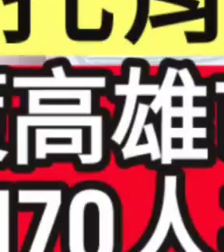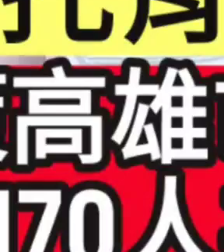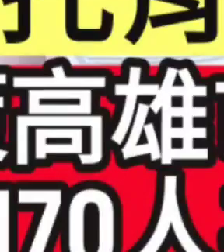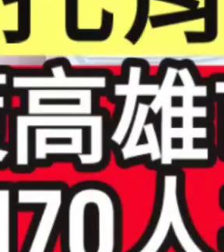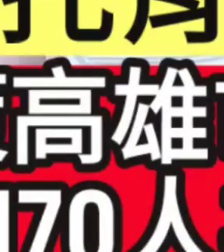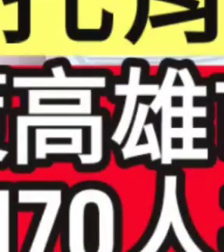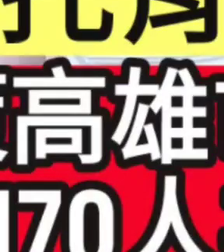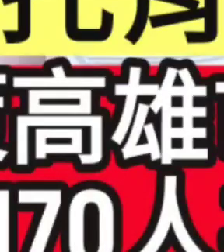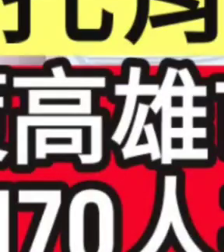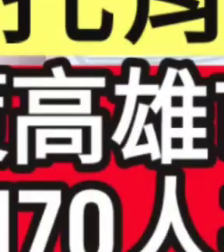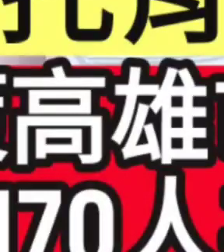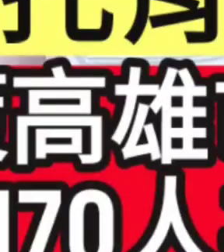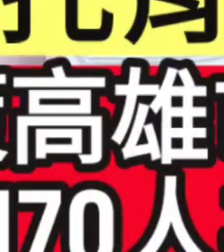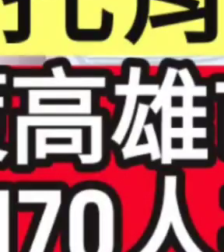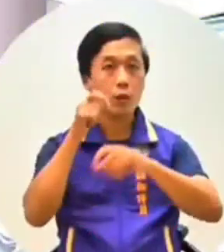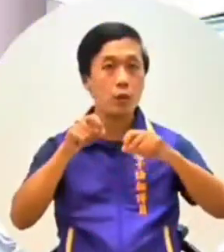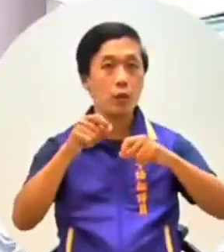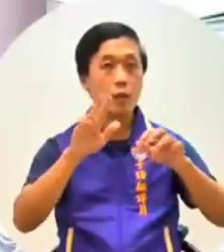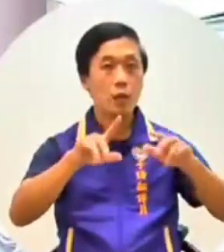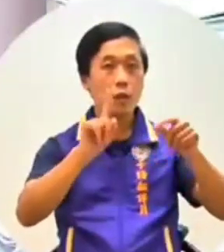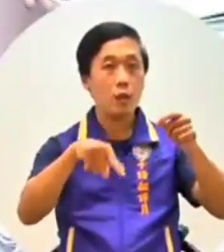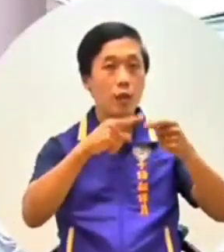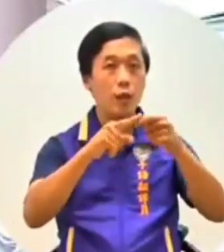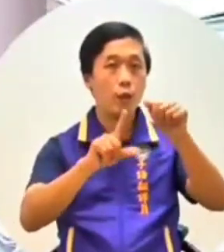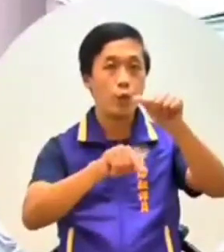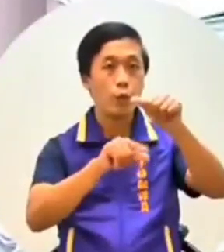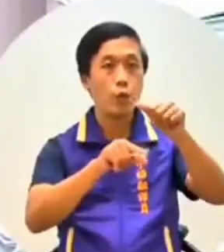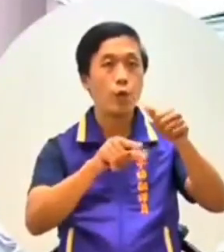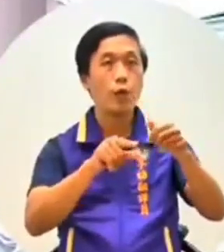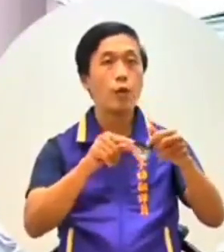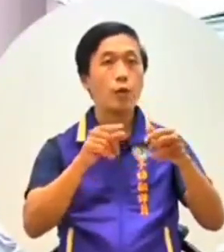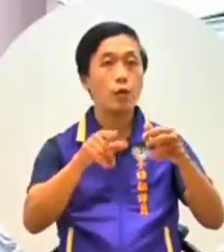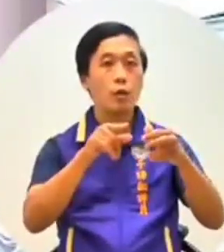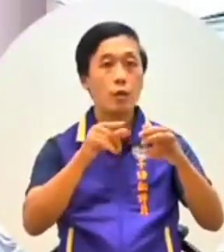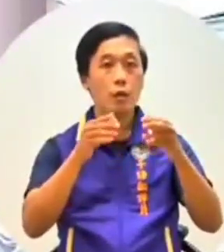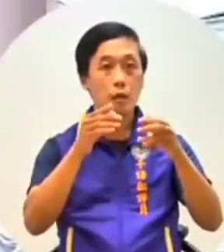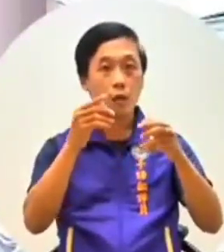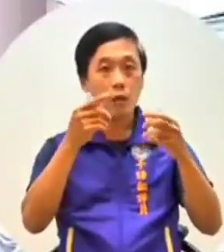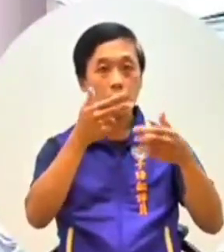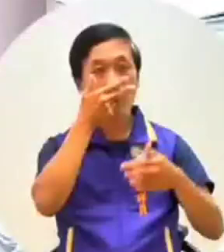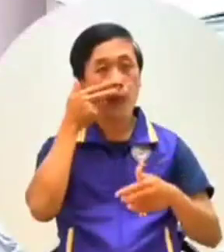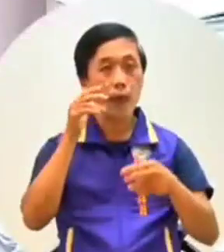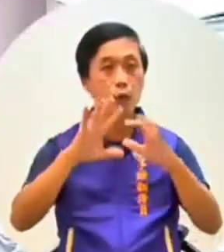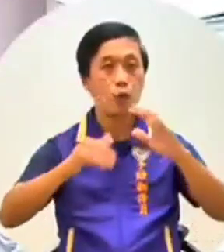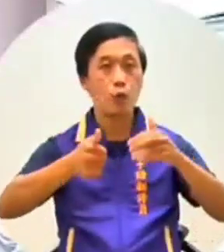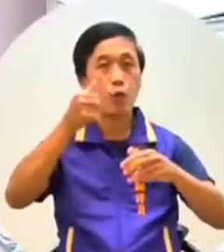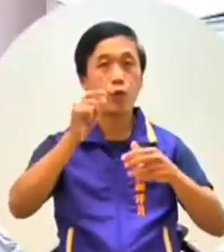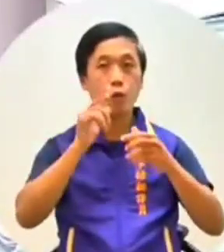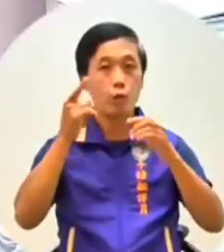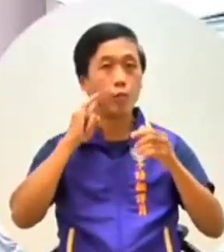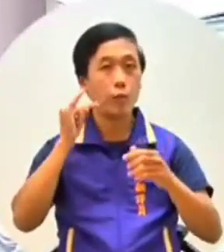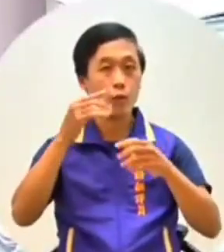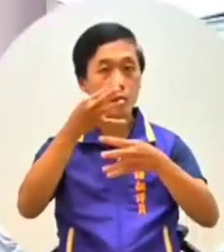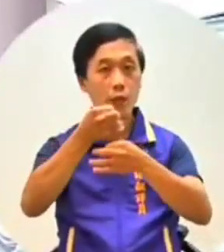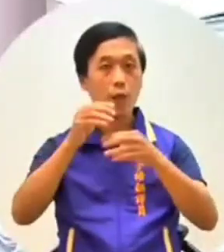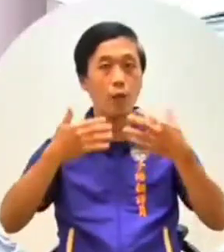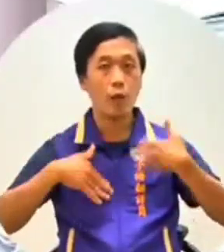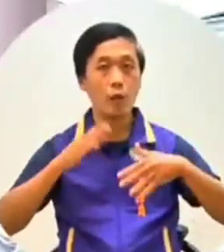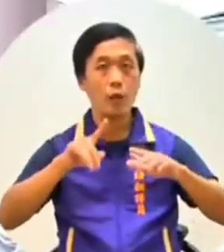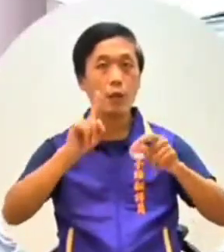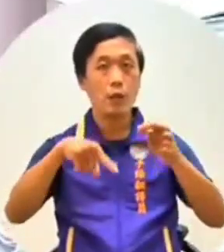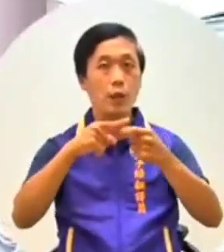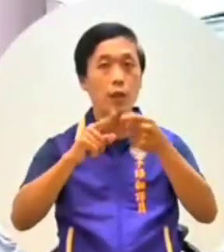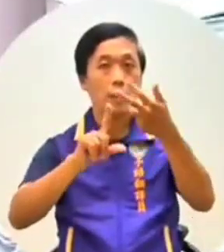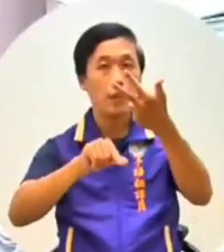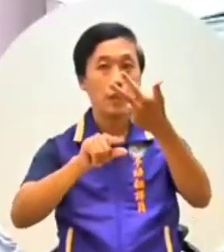我们今年五月看到了总统赖清德说祝大家母亲节快乐，他也大张旗鼓地说今年七月开始我们会有很多